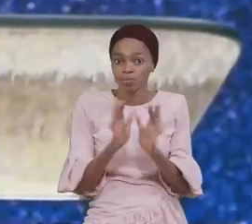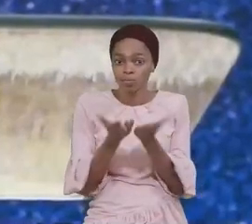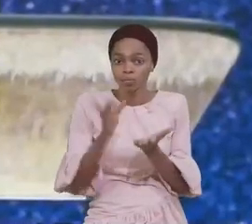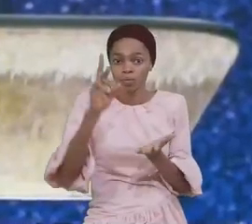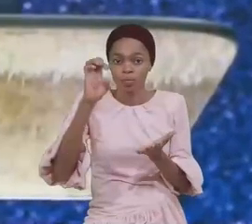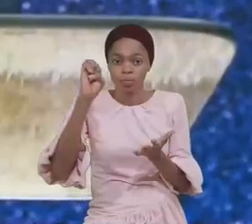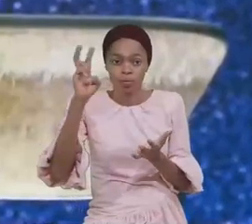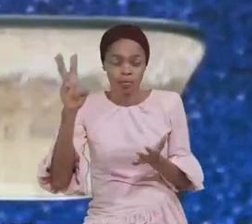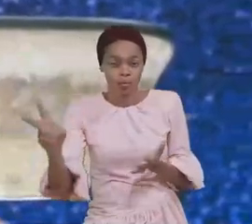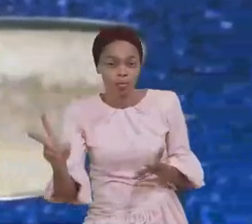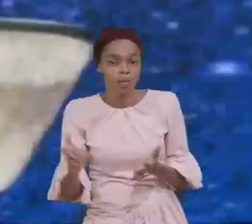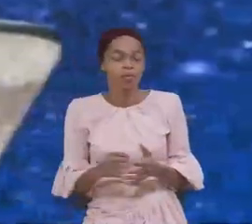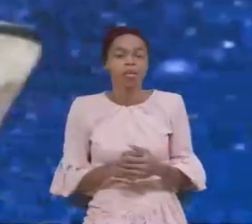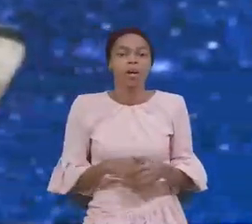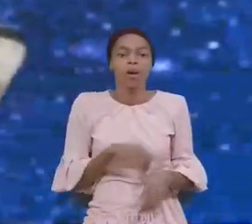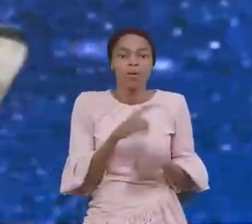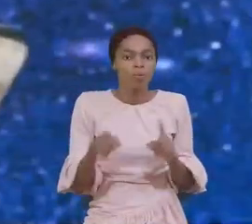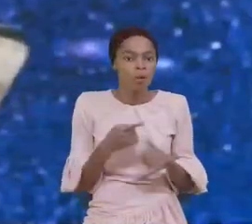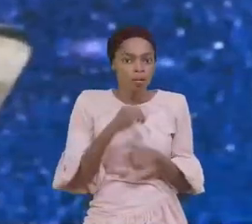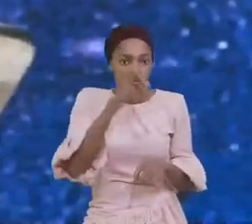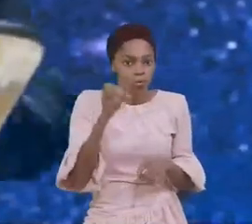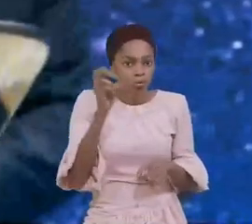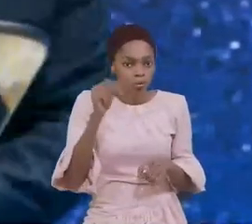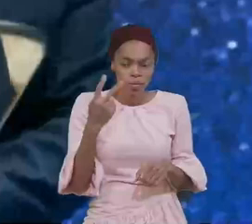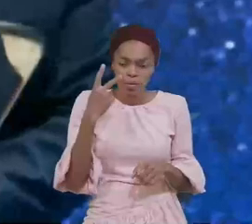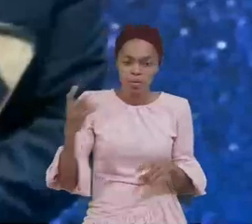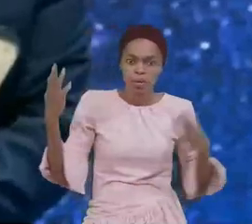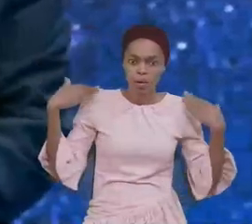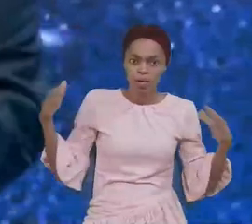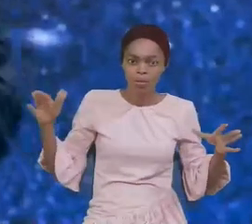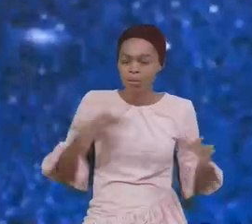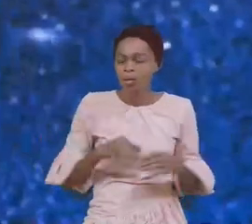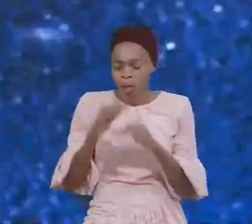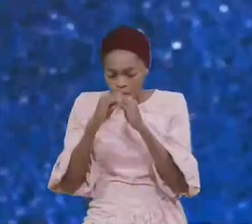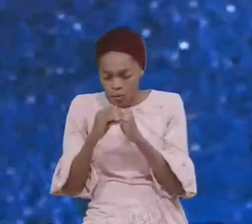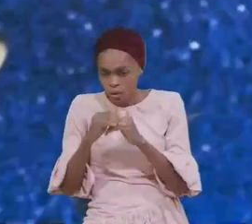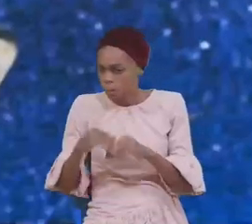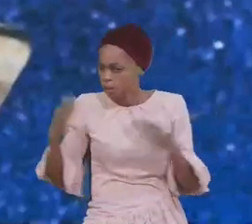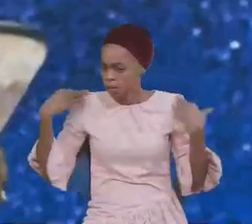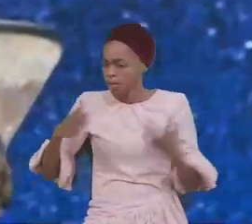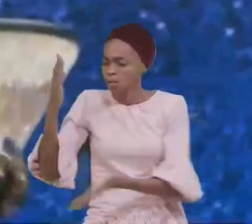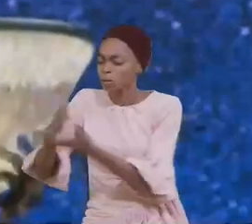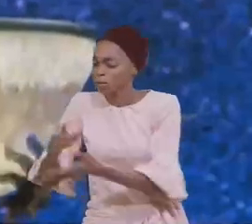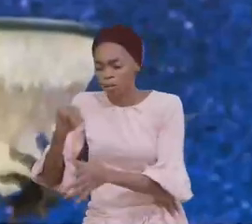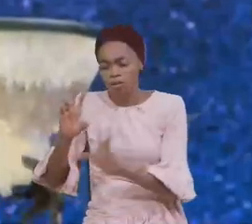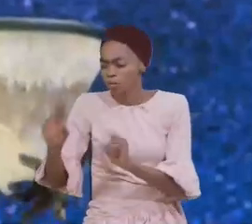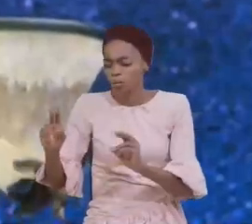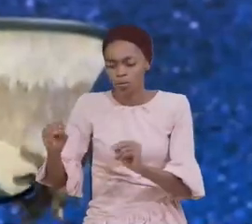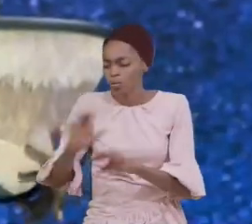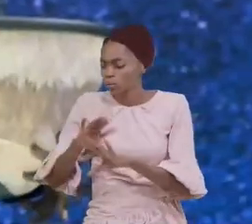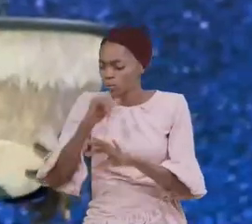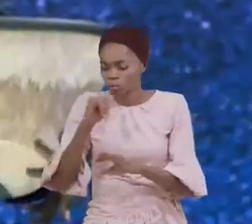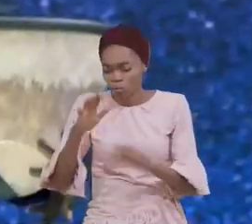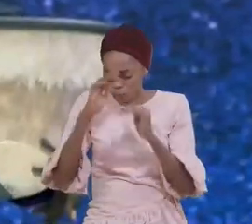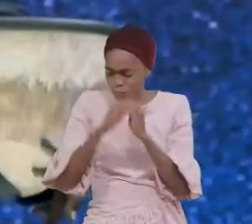l'ange, et avec toutes ses révélations, il s'est prosterné, il s'est mis à genoux. L'ange a dit, non, tu ne peux pas le faire. Quoi que je sois